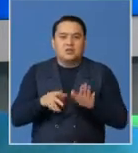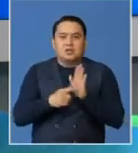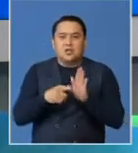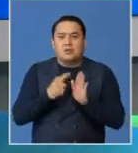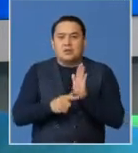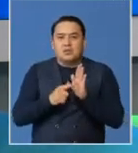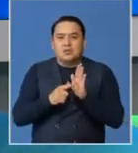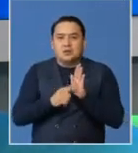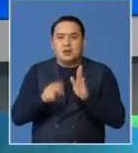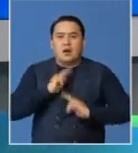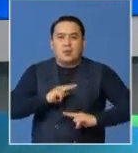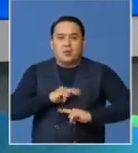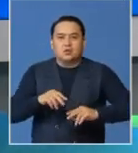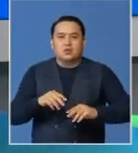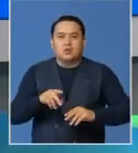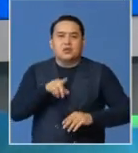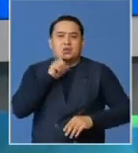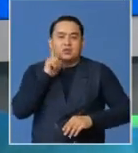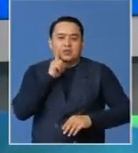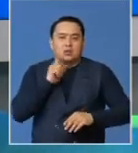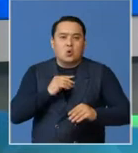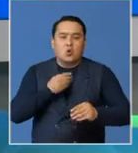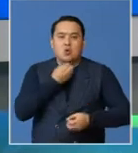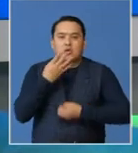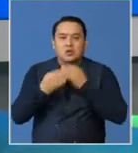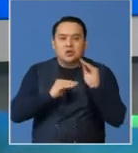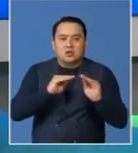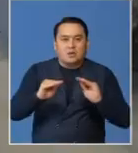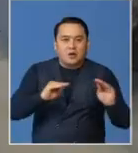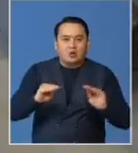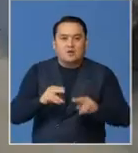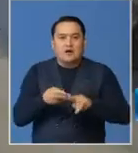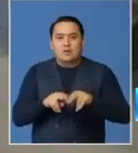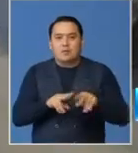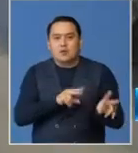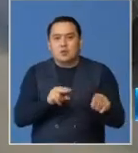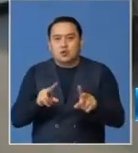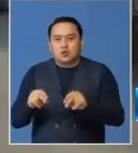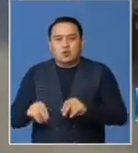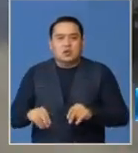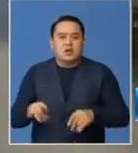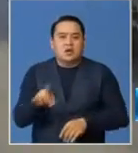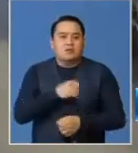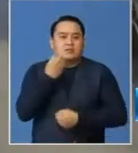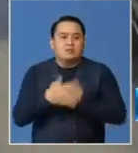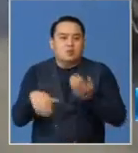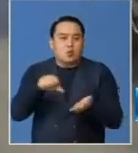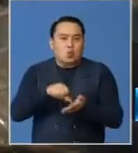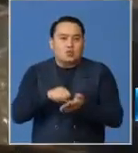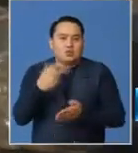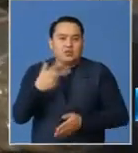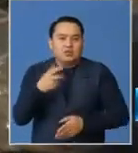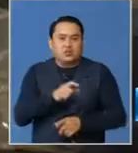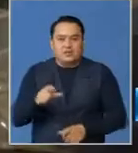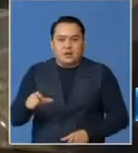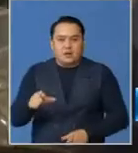70 работ по озеленению города выполнено. Еженедельно в акциях по благоустройству райцентра принимают участие около 30